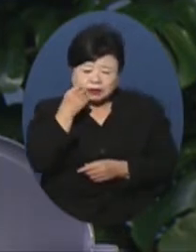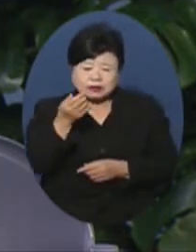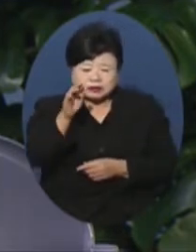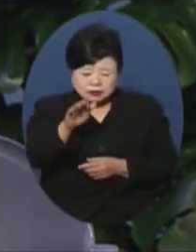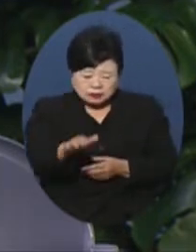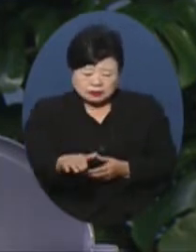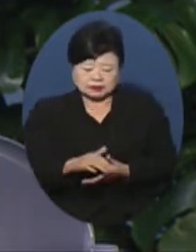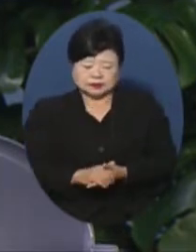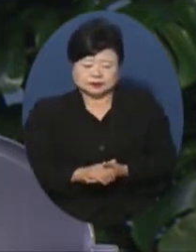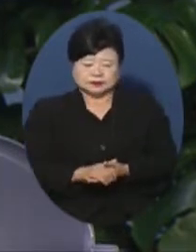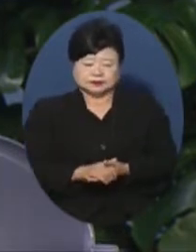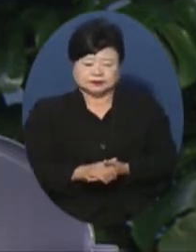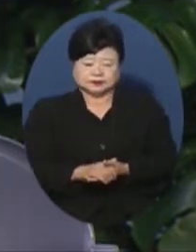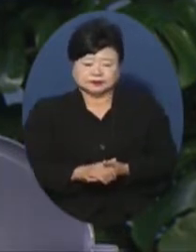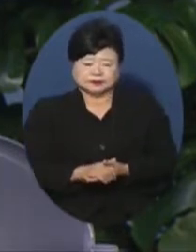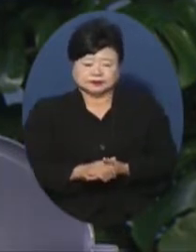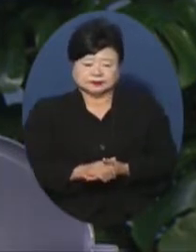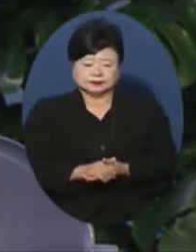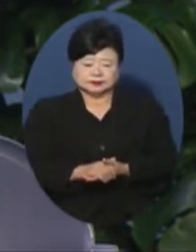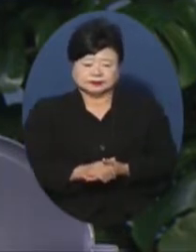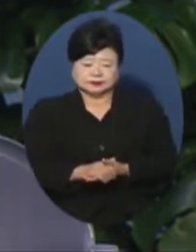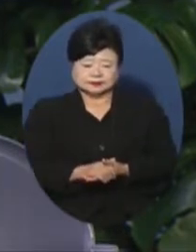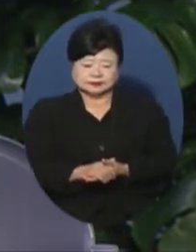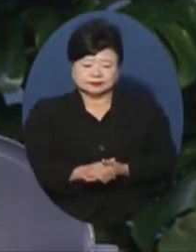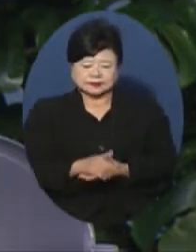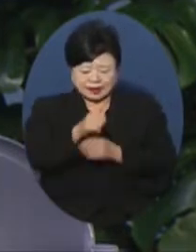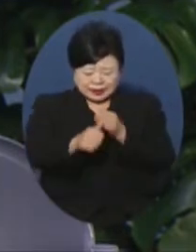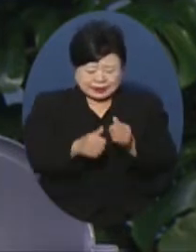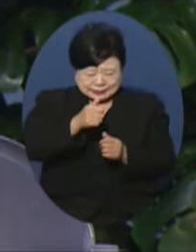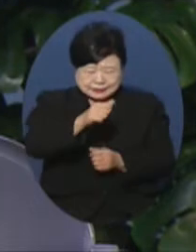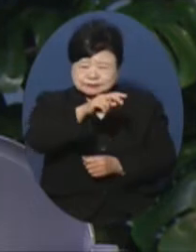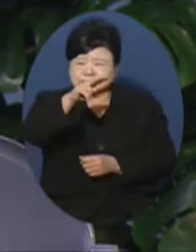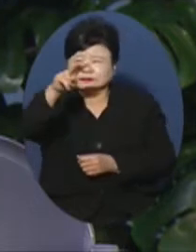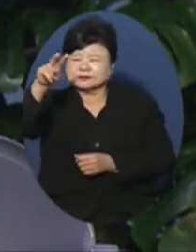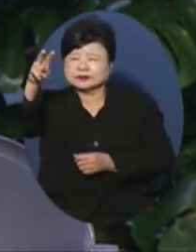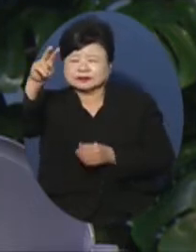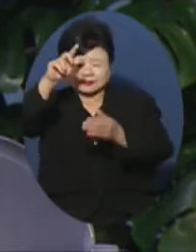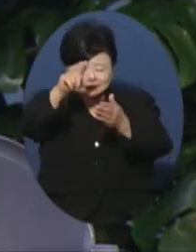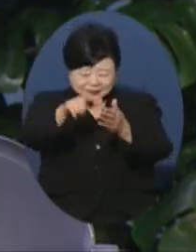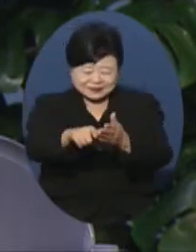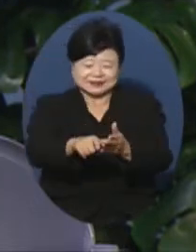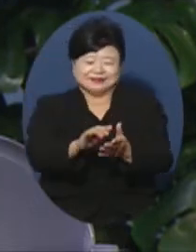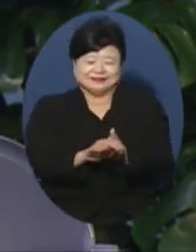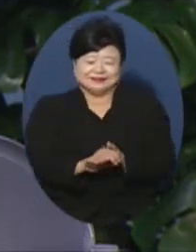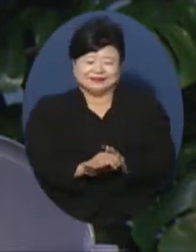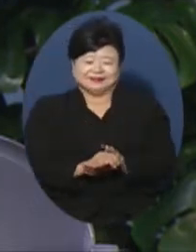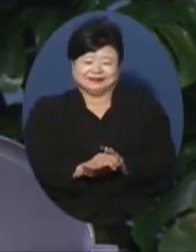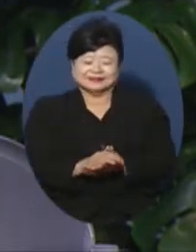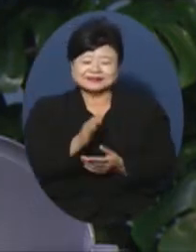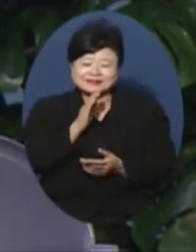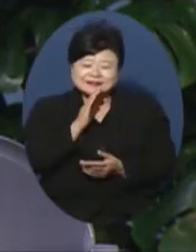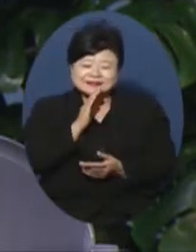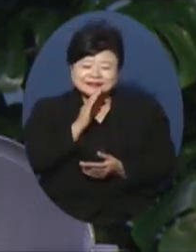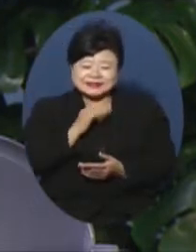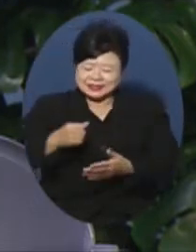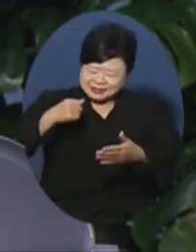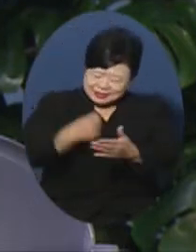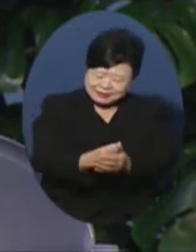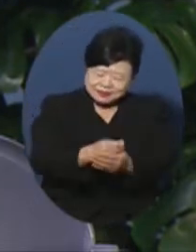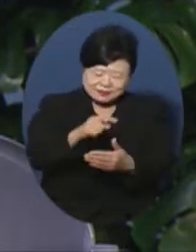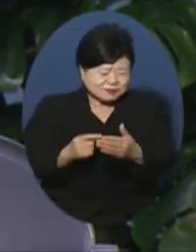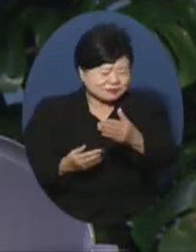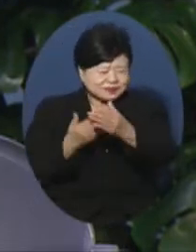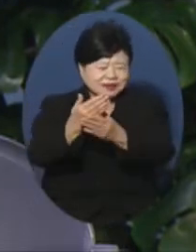없습니다. 그런데 전능하신 하나님을 바라보내야 합니다. 그래야